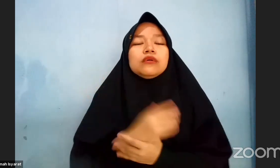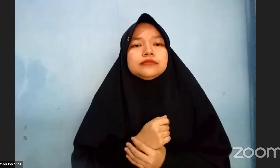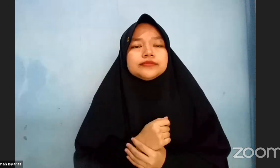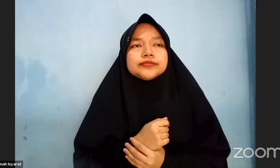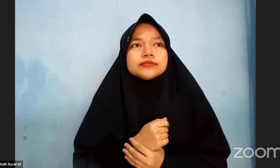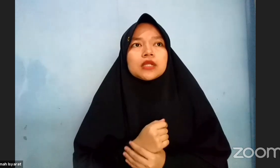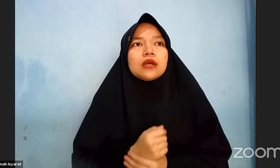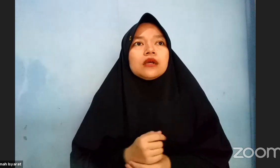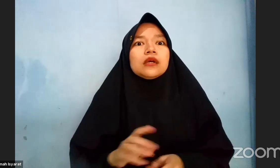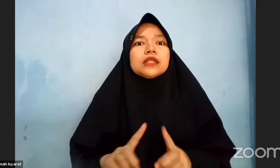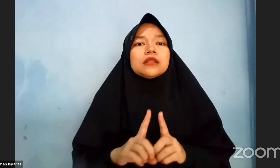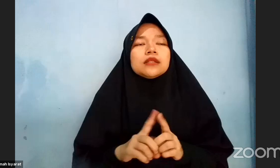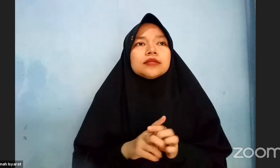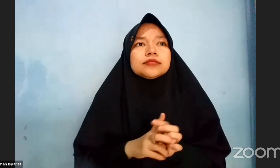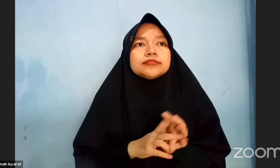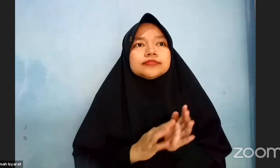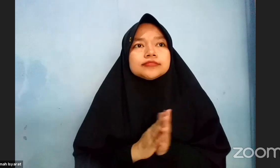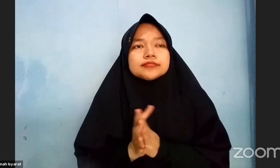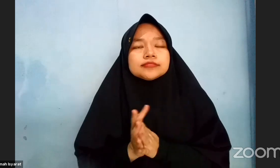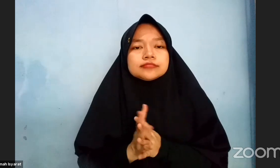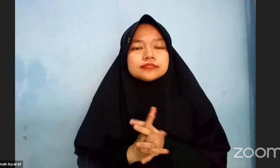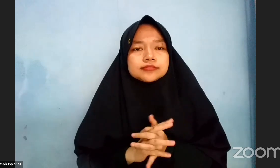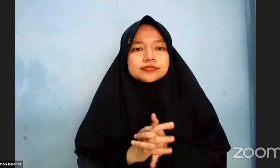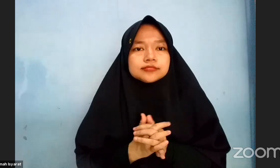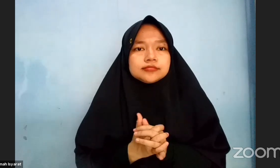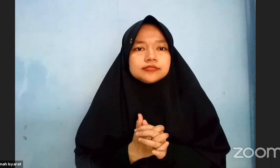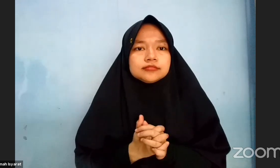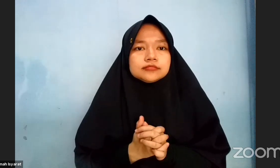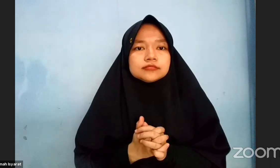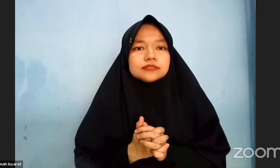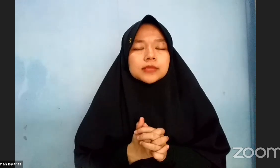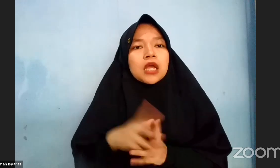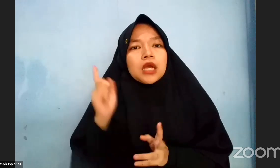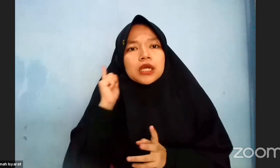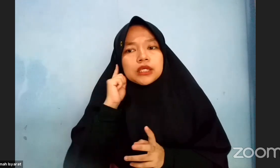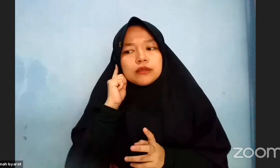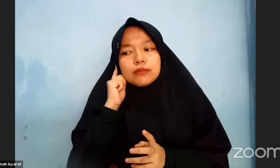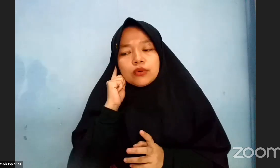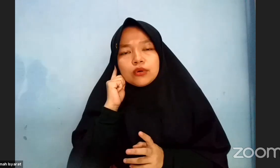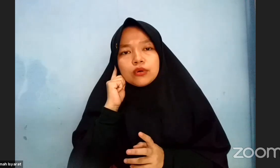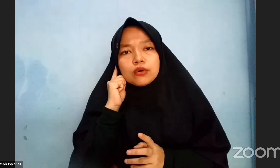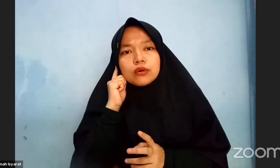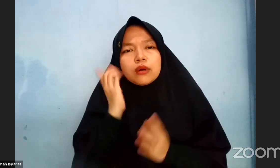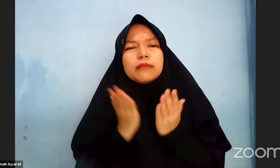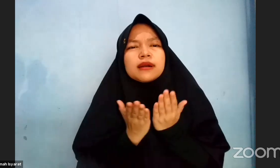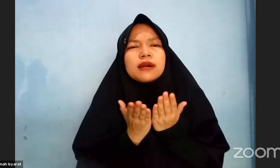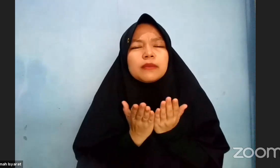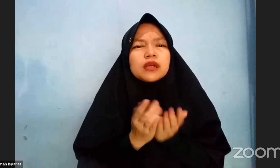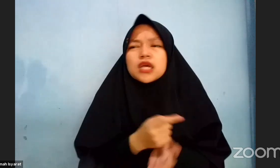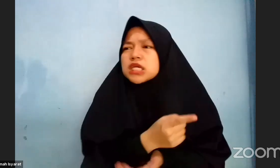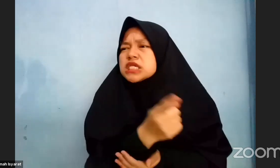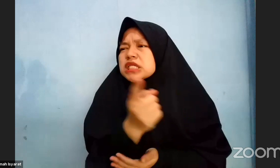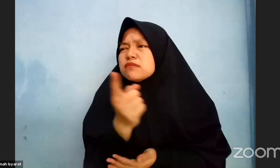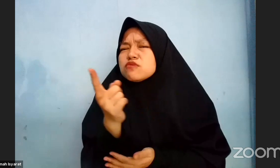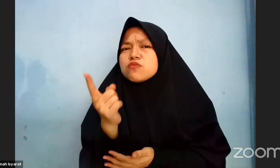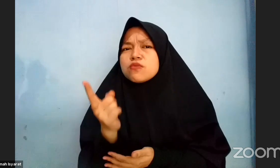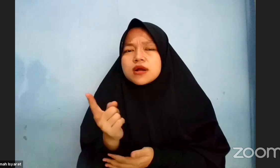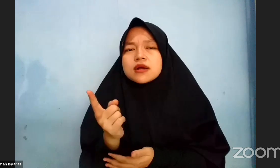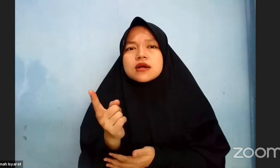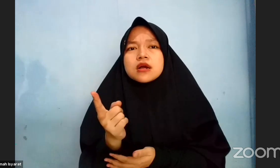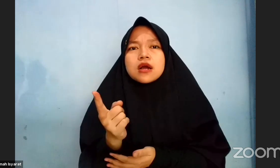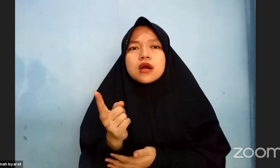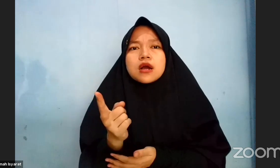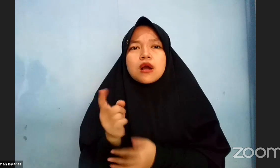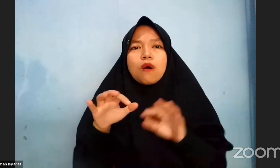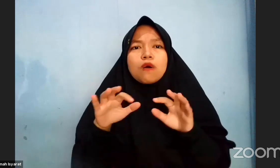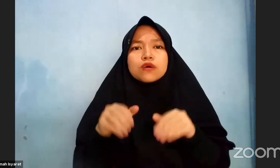iya saya berharap kita ini tidak terpuruk Ya saya berharap semua orang itu paling tidak punya handphone